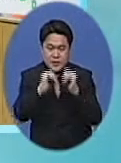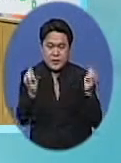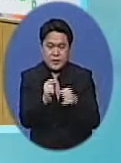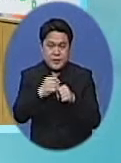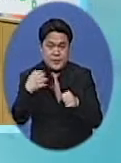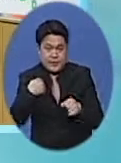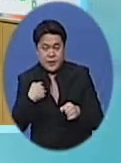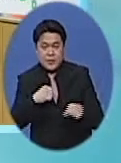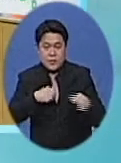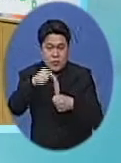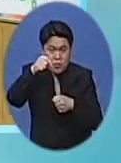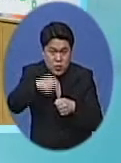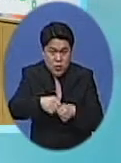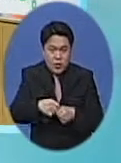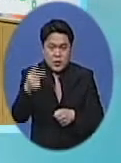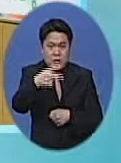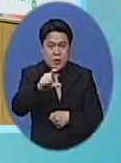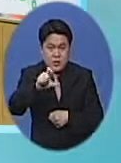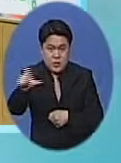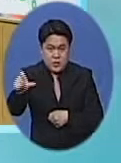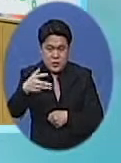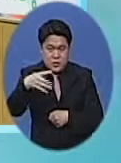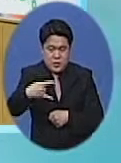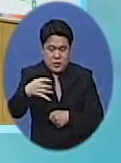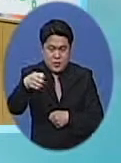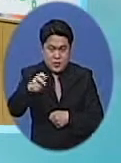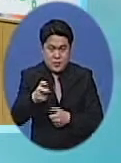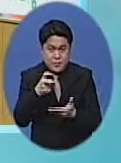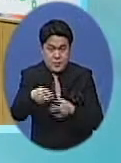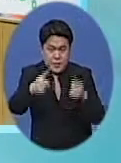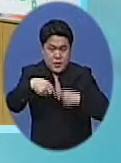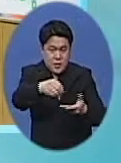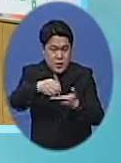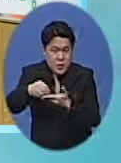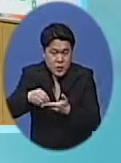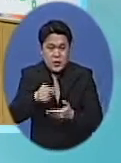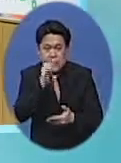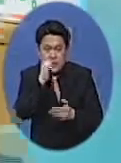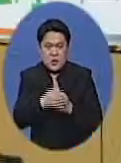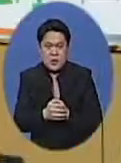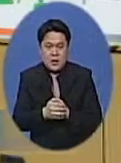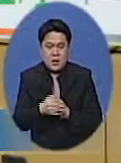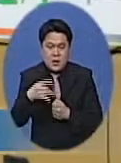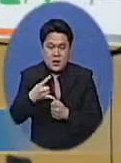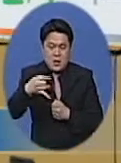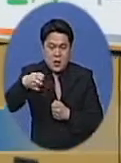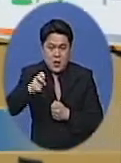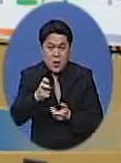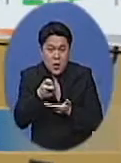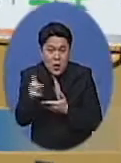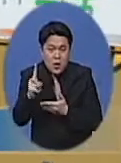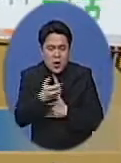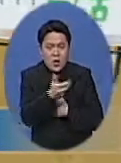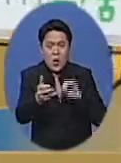다하는 활동의 일환으로 2015년 티온버스 참여 희망기관을 모집합니다. 티온버스는 이동에